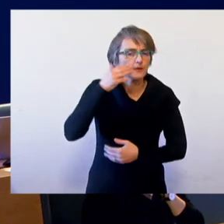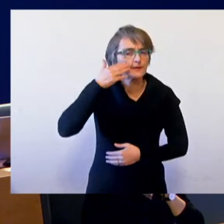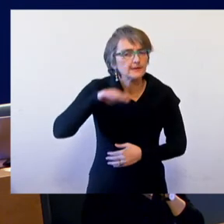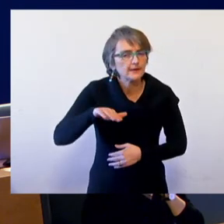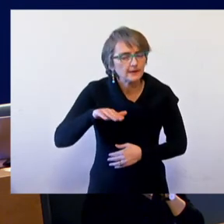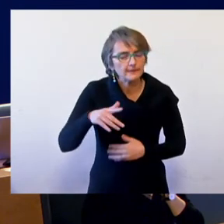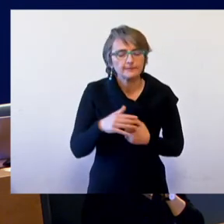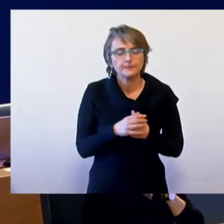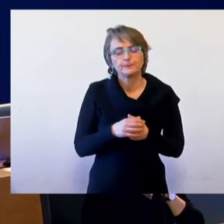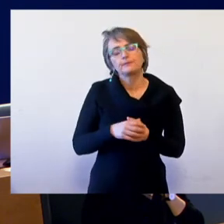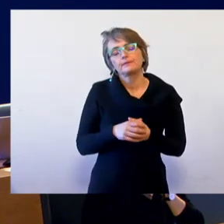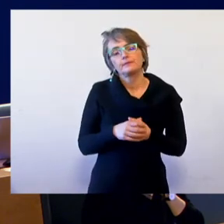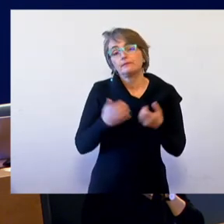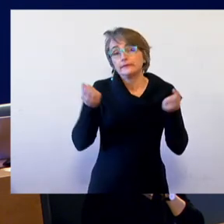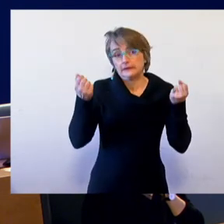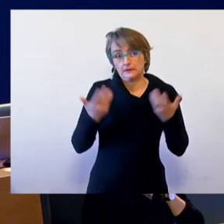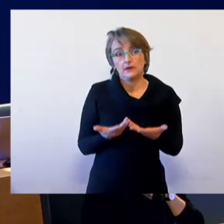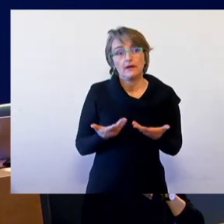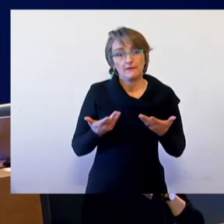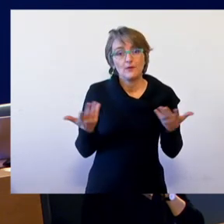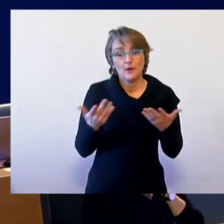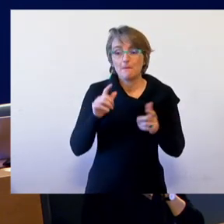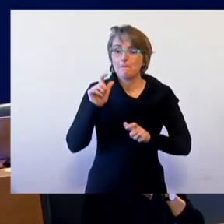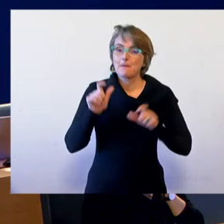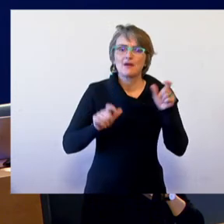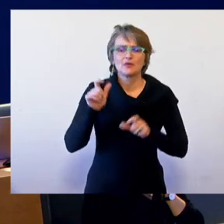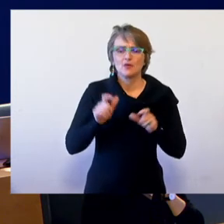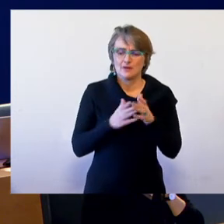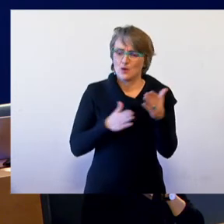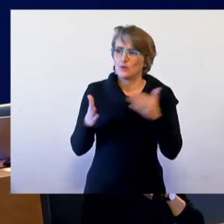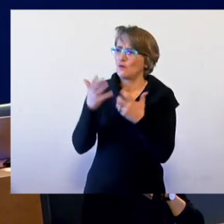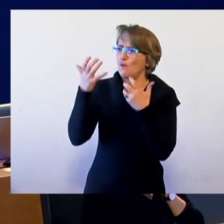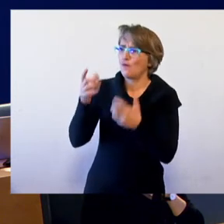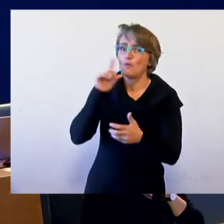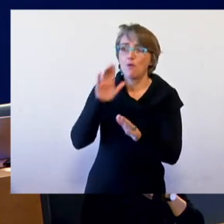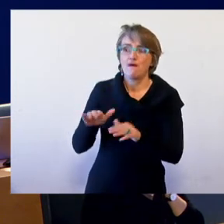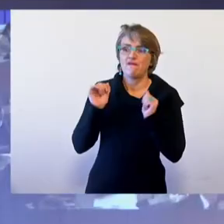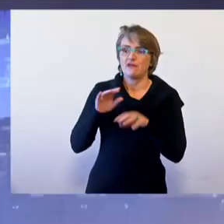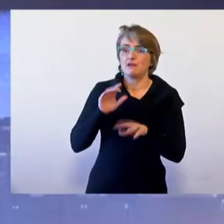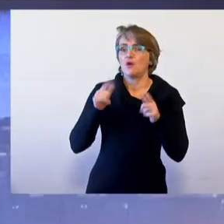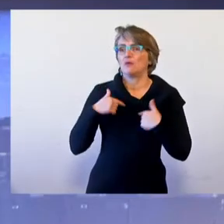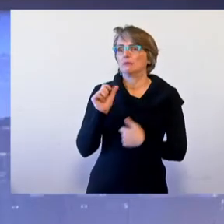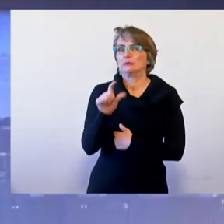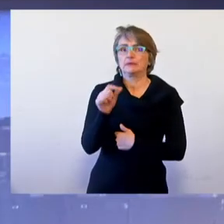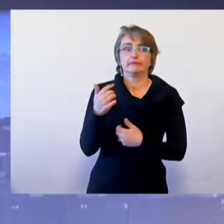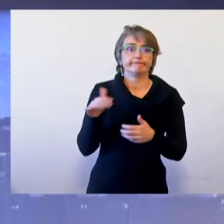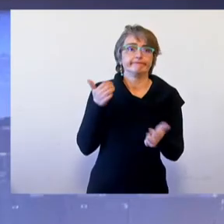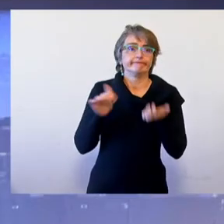demandes de dérogation sont des stratégies d'évitement. Je vous remercie.